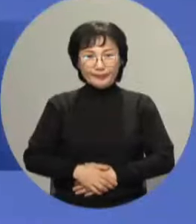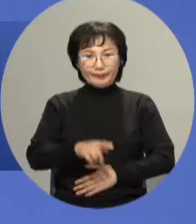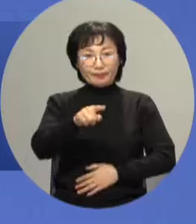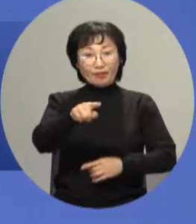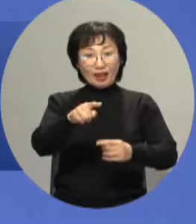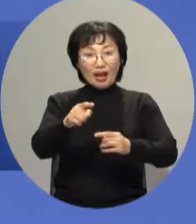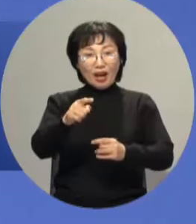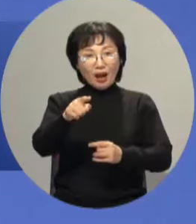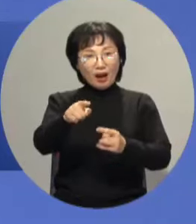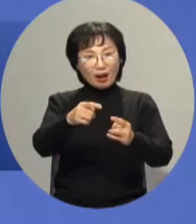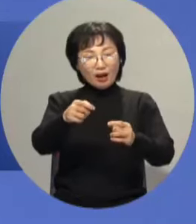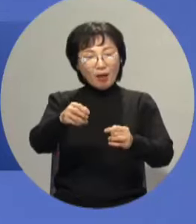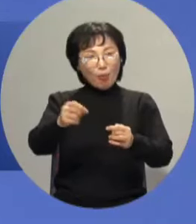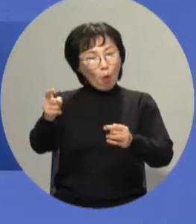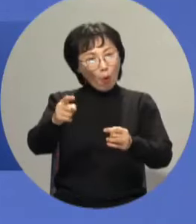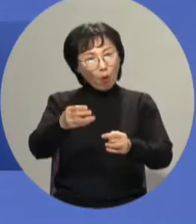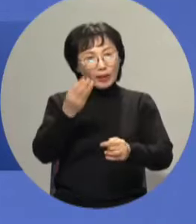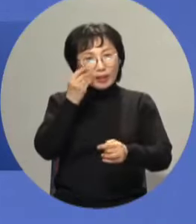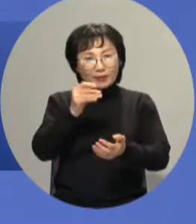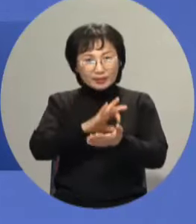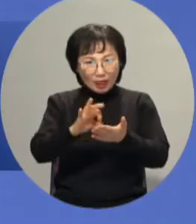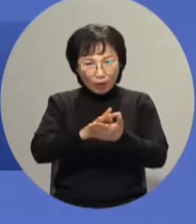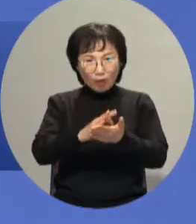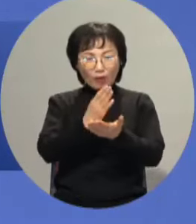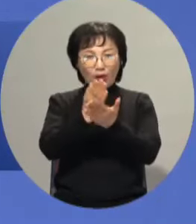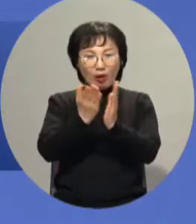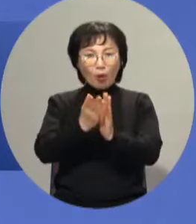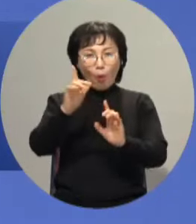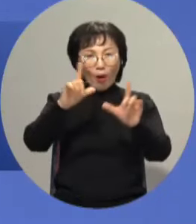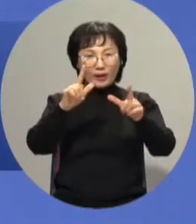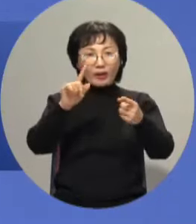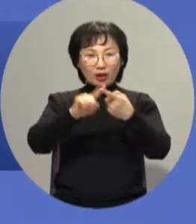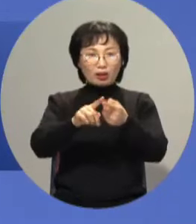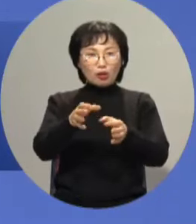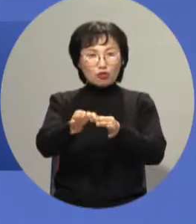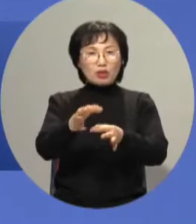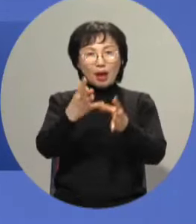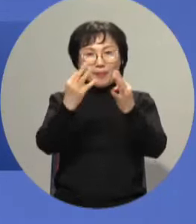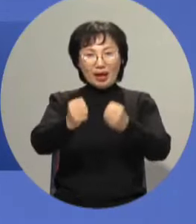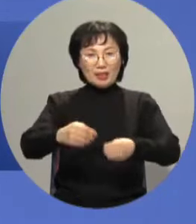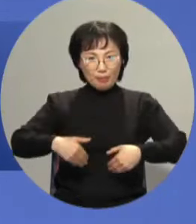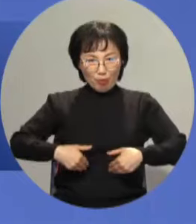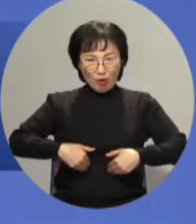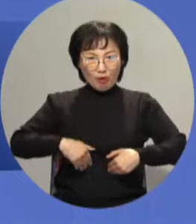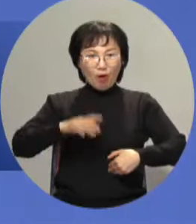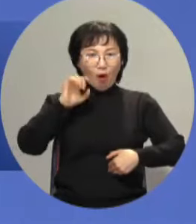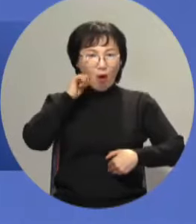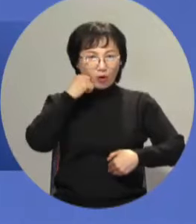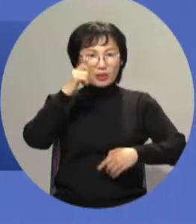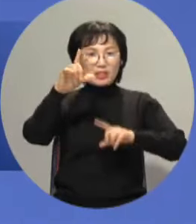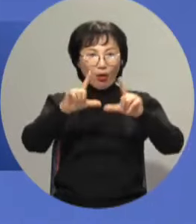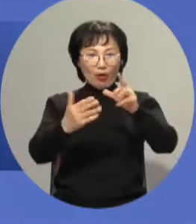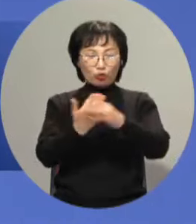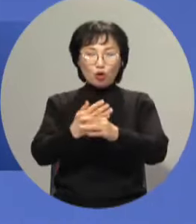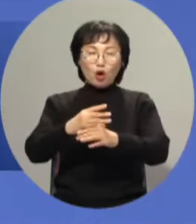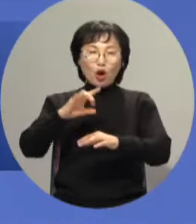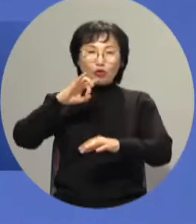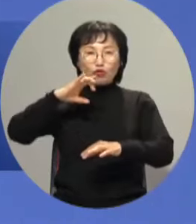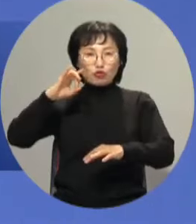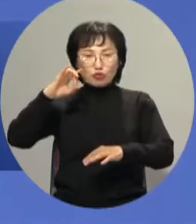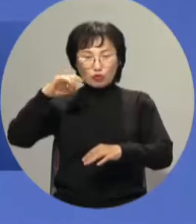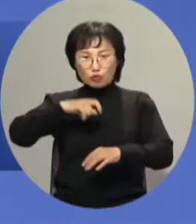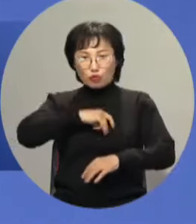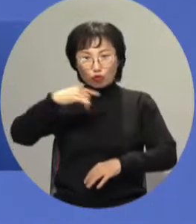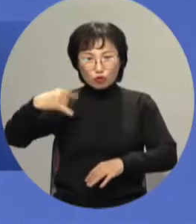환경차로 이제 가는 그 과정에 있다 보니까 투자도 많이 되고 그래서 상당히 어려운 과정이 있습니다. 중국에서 밀고 들어오는 이